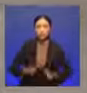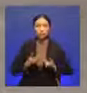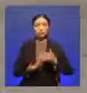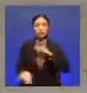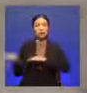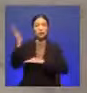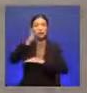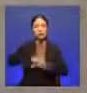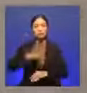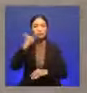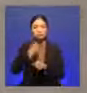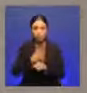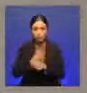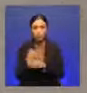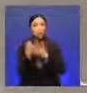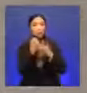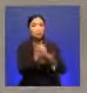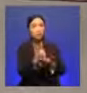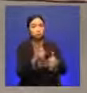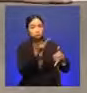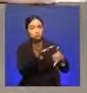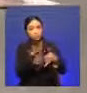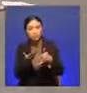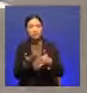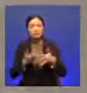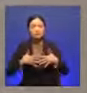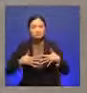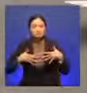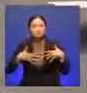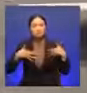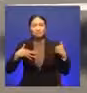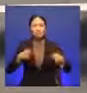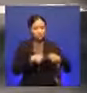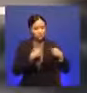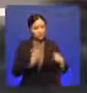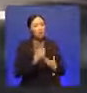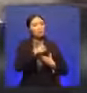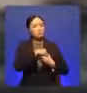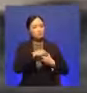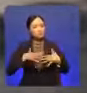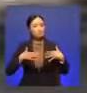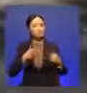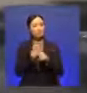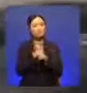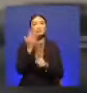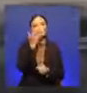วิตทำให้ผู้ต้องขังตระหนักถึงการสร้างความสุขจากภายในและการทำคุณ